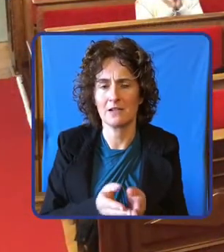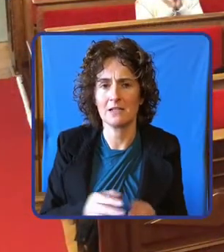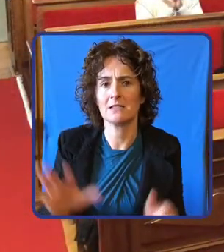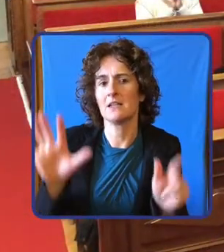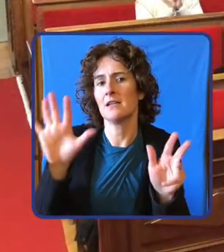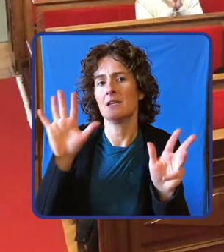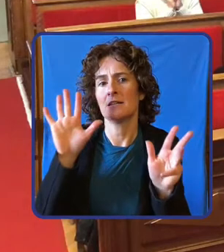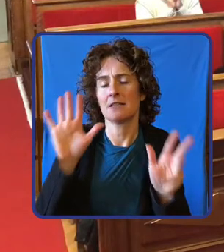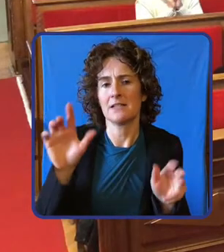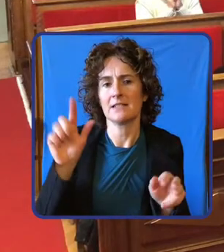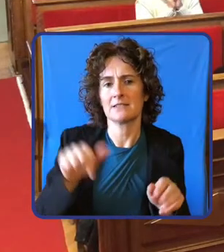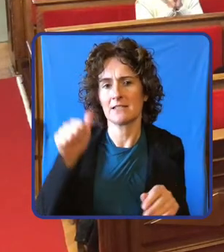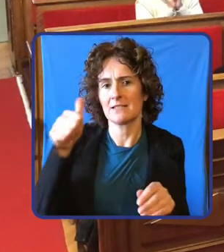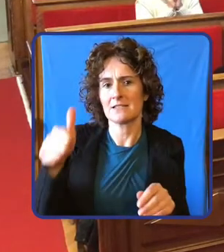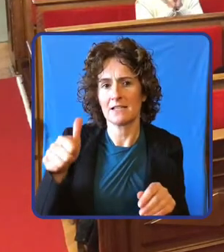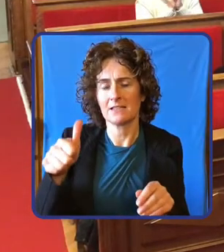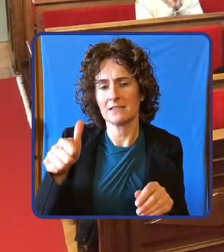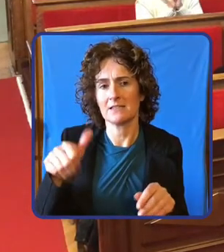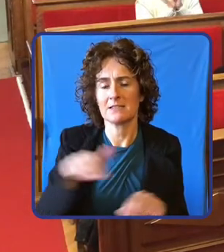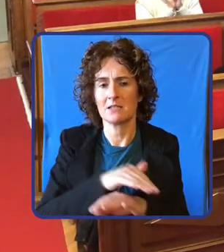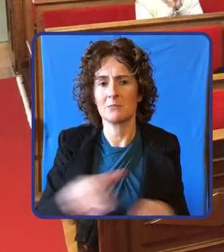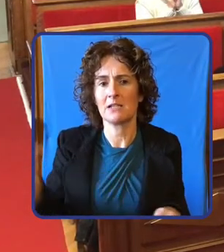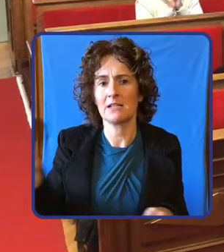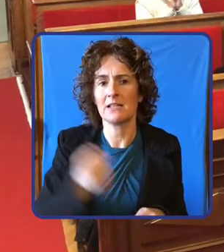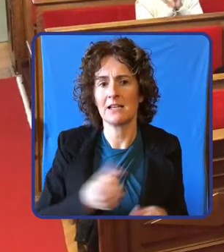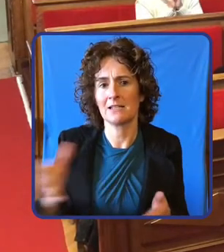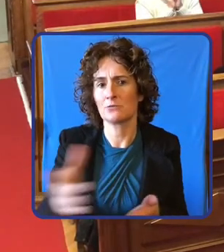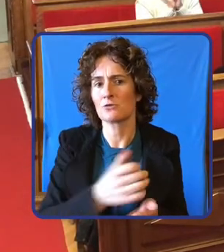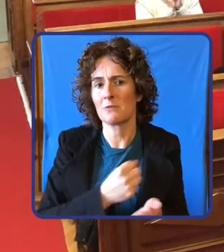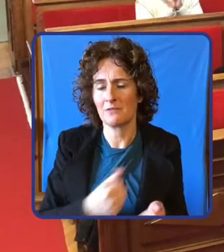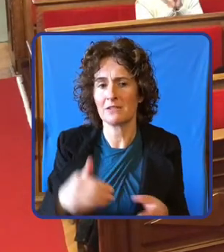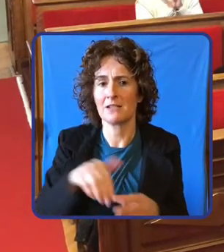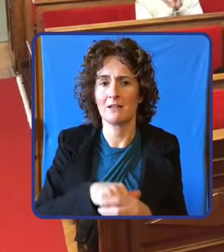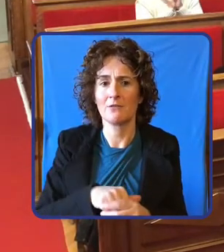milliárd forintos működési bevétel szerepel a költségvetésben.